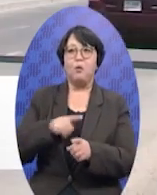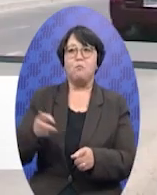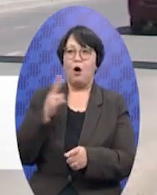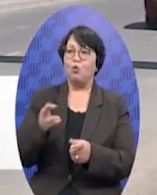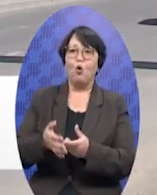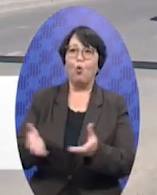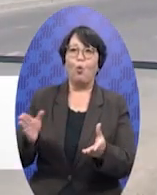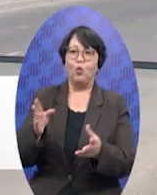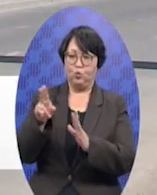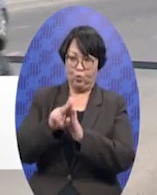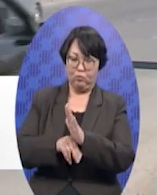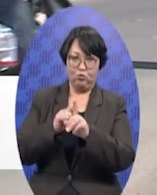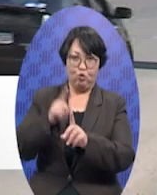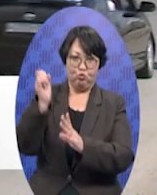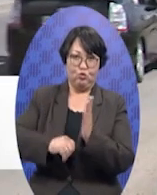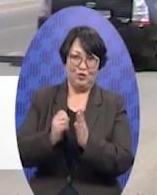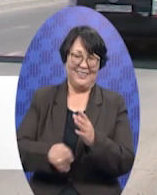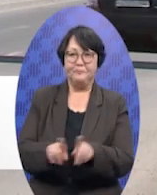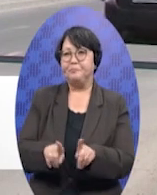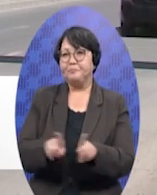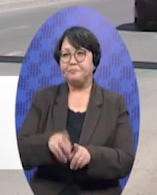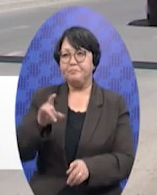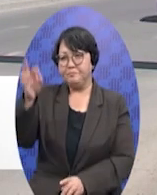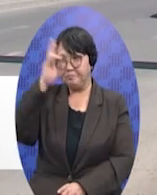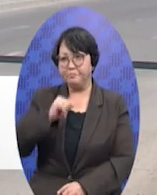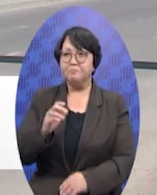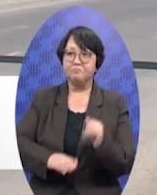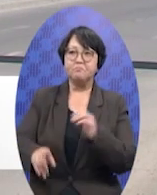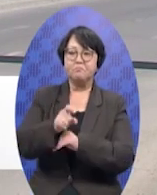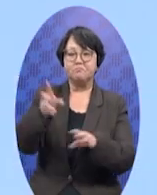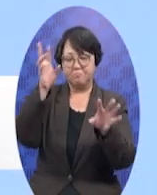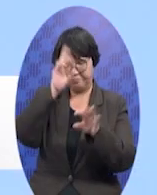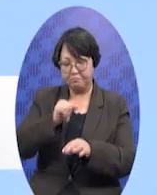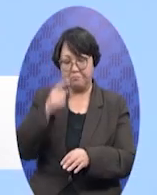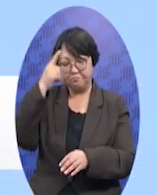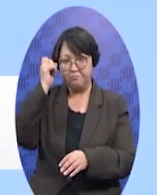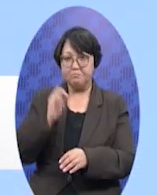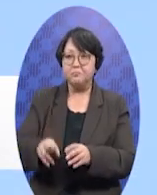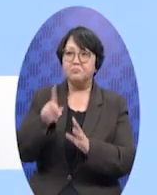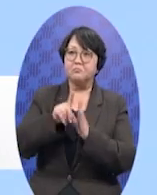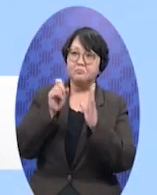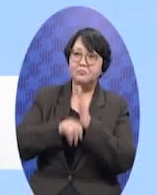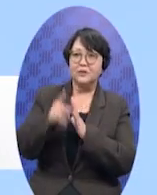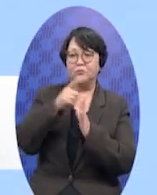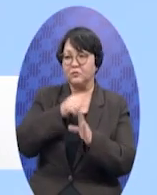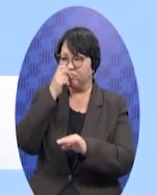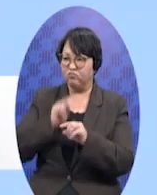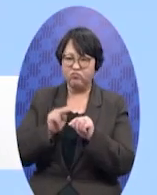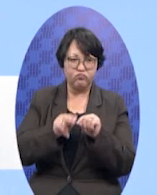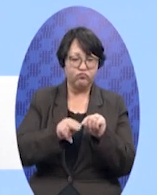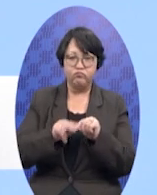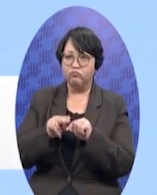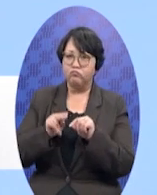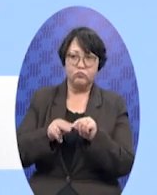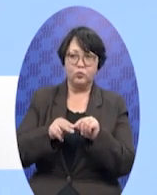ба. Сангийн яам барилга хот байгуулалтын яам Монгол банк хагас жил тутамд хөтөлбөрийн хэрэгжилтэд хяналт шалгалт хийж байхаар болсон юм байна. Журам хэрэгжээд хагас